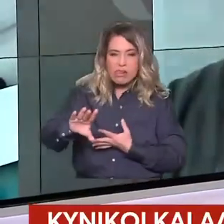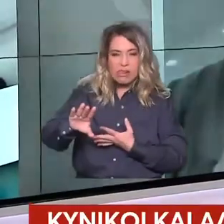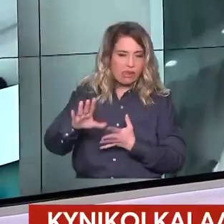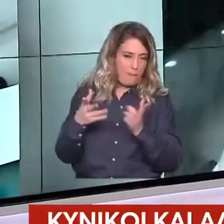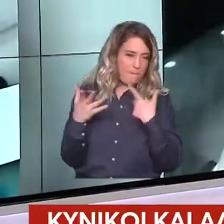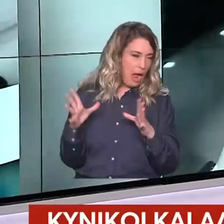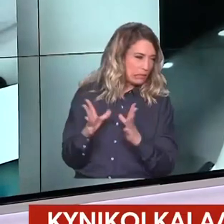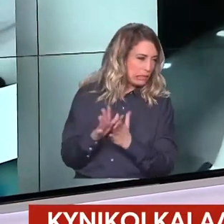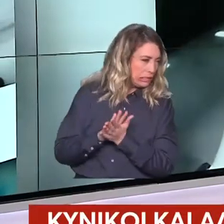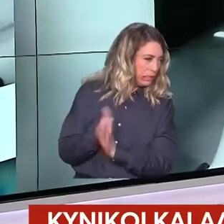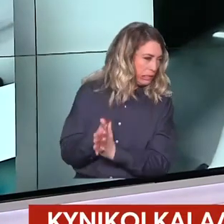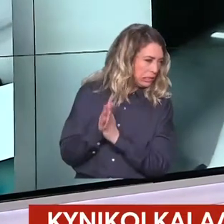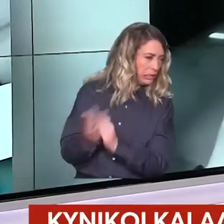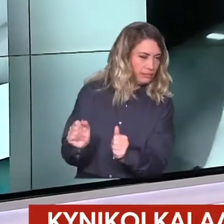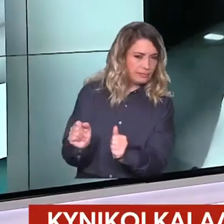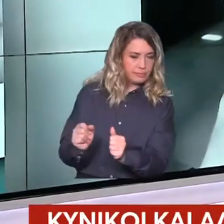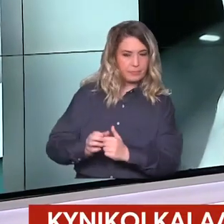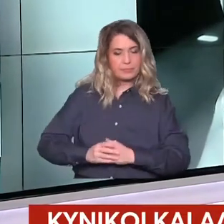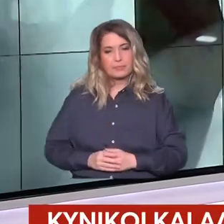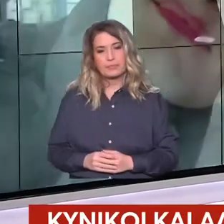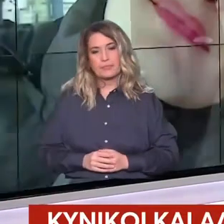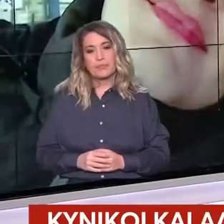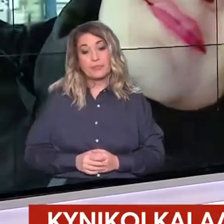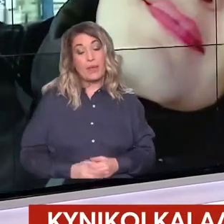Ο δράστης, ο ένας εκ των δύο,